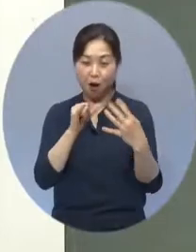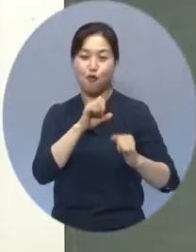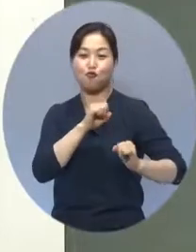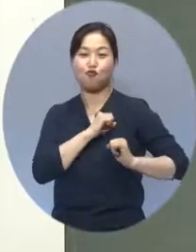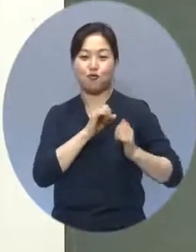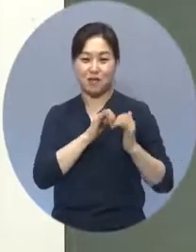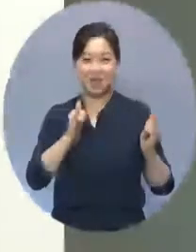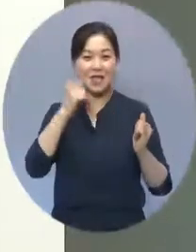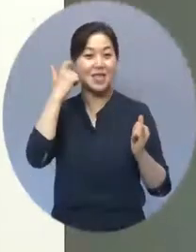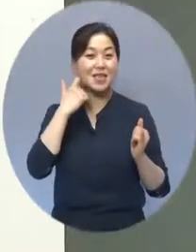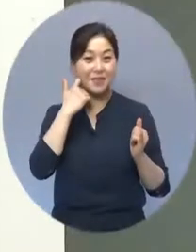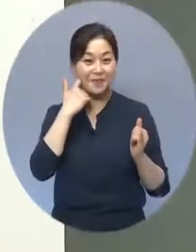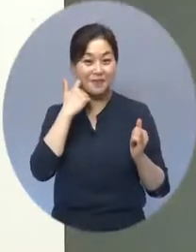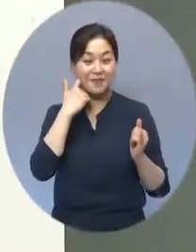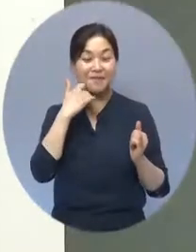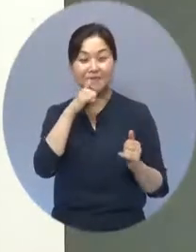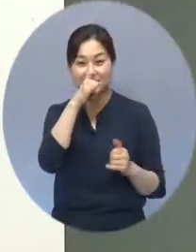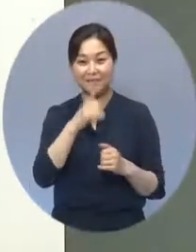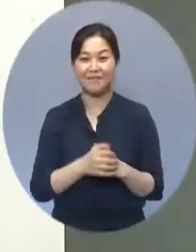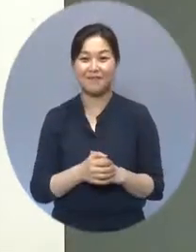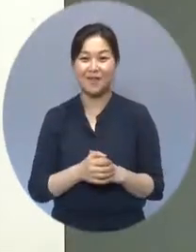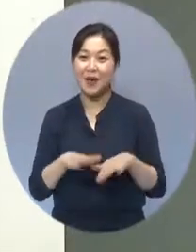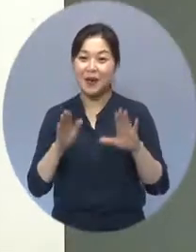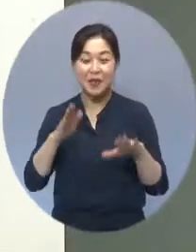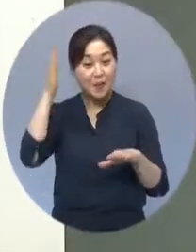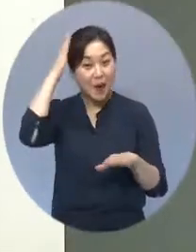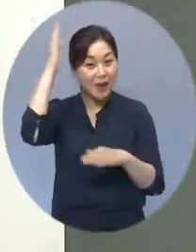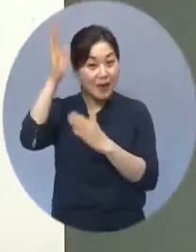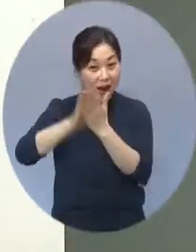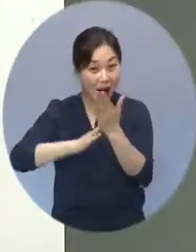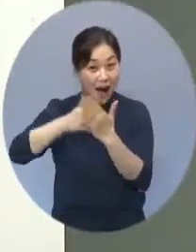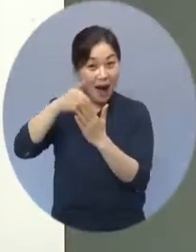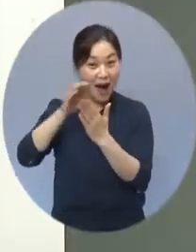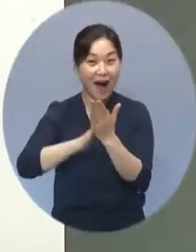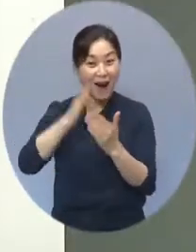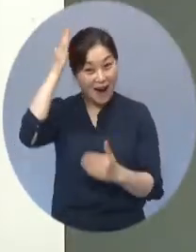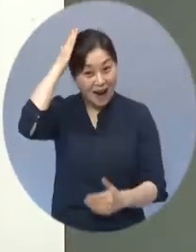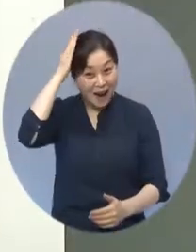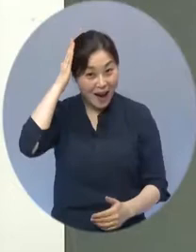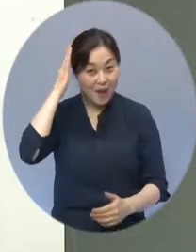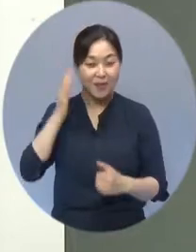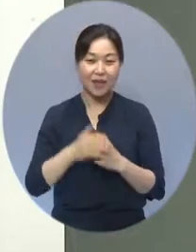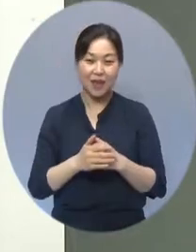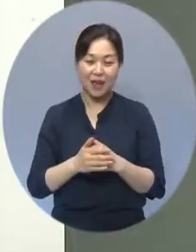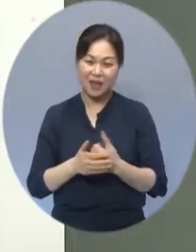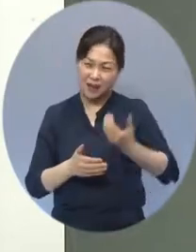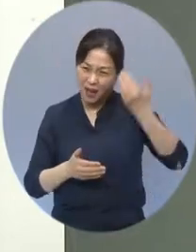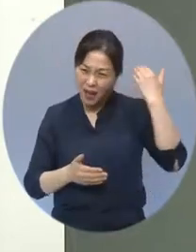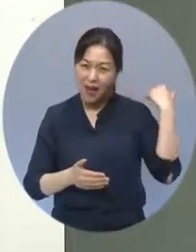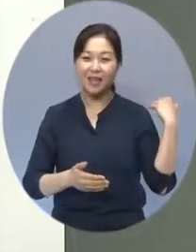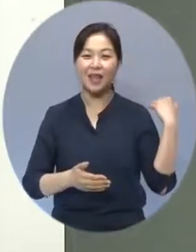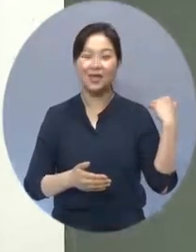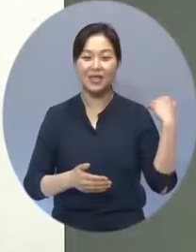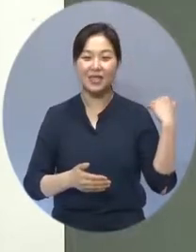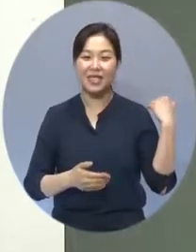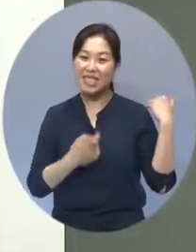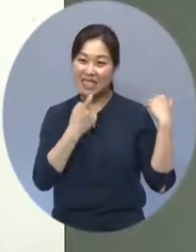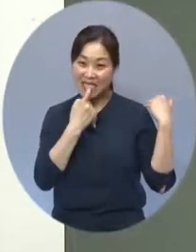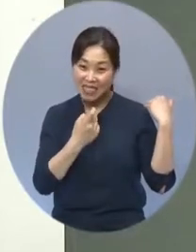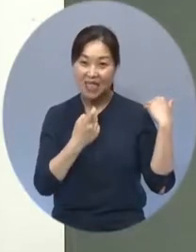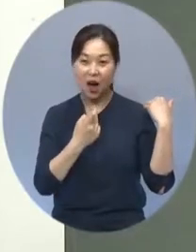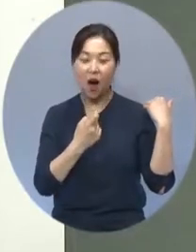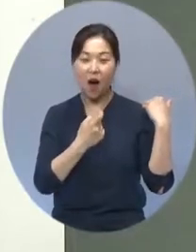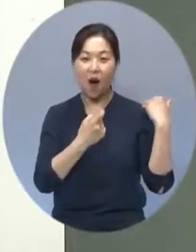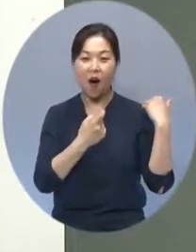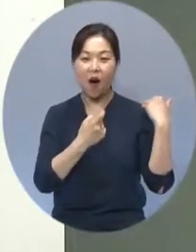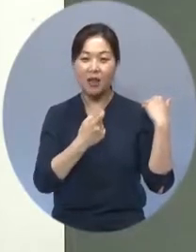지금은 머리를 좀 염색을 하셨는지 좀 까맣습니다만은 그때만 해도 하얀 백발에 네. 마치 도사